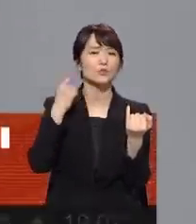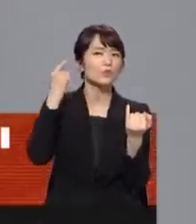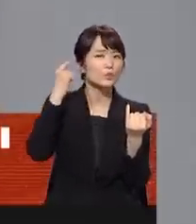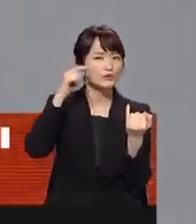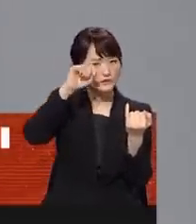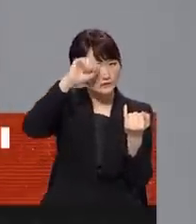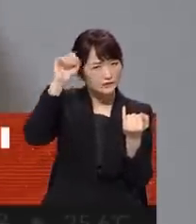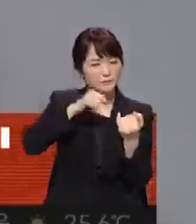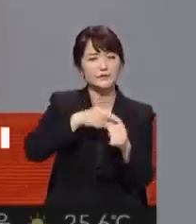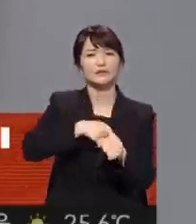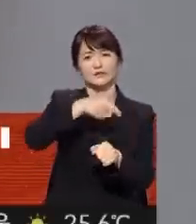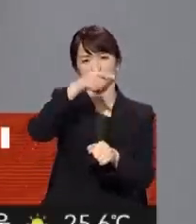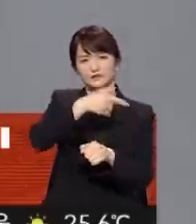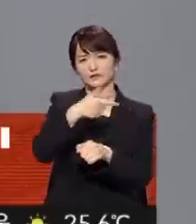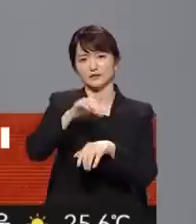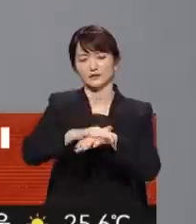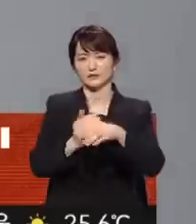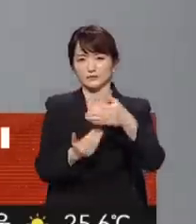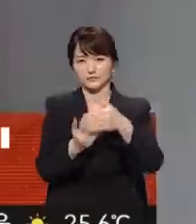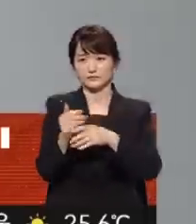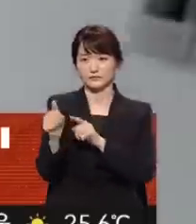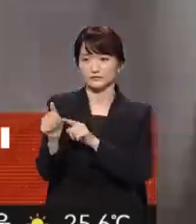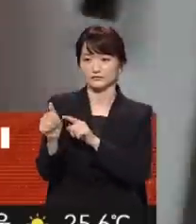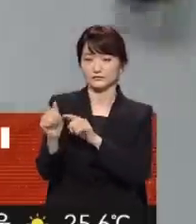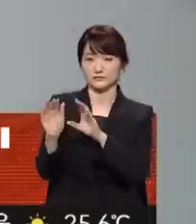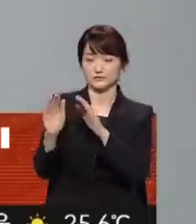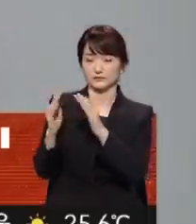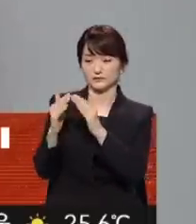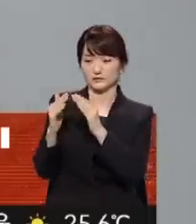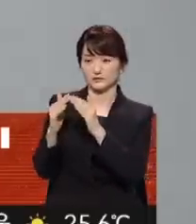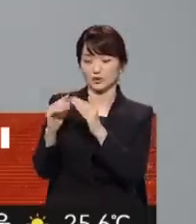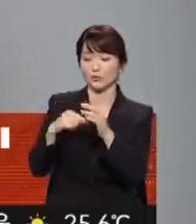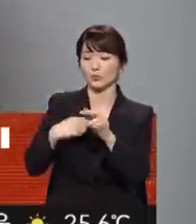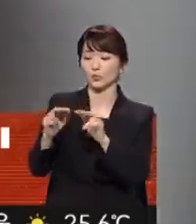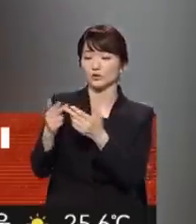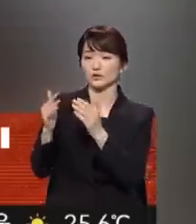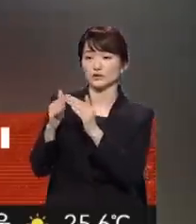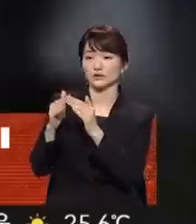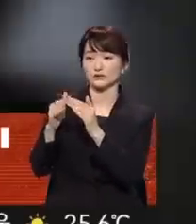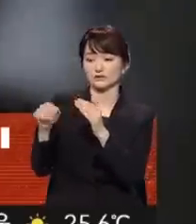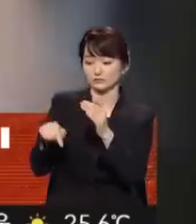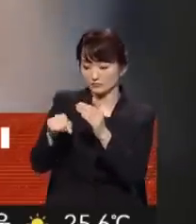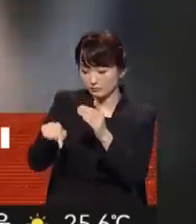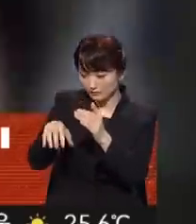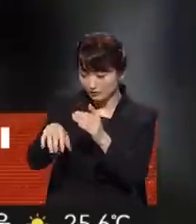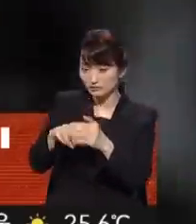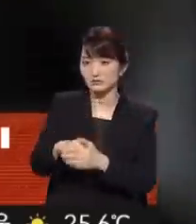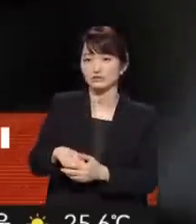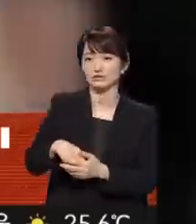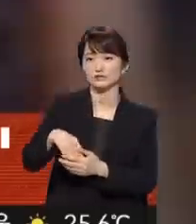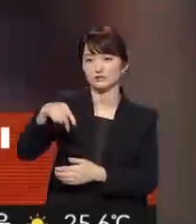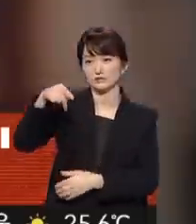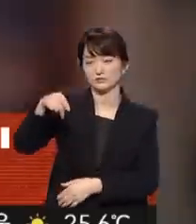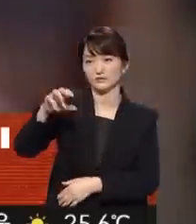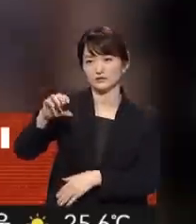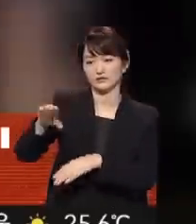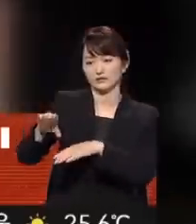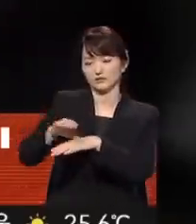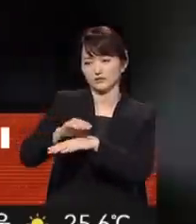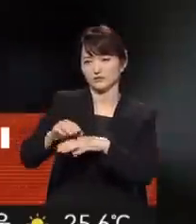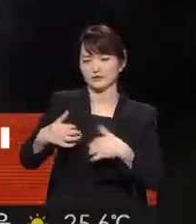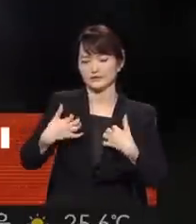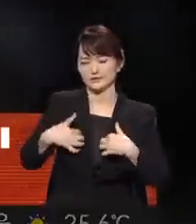1시에 대전에서 있었던 일인데, 이 남성이 집에서, 이제 본인의 집에서 PC 등 뭐 게임 같은 걸 하고